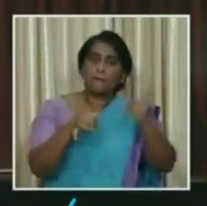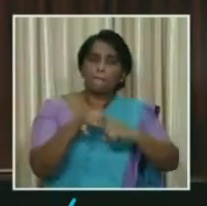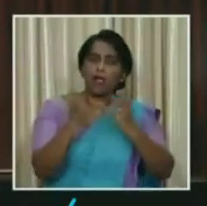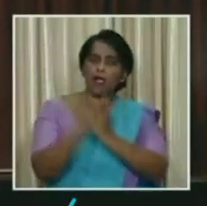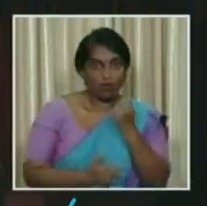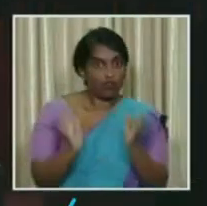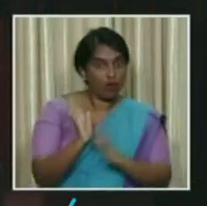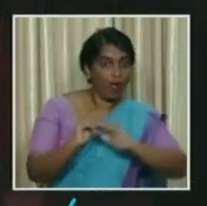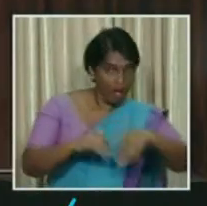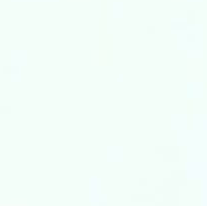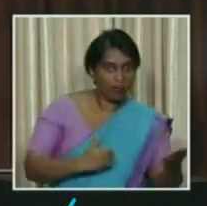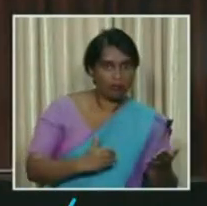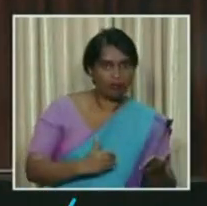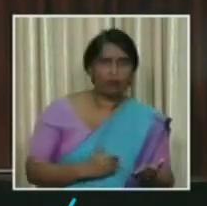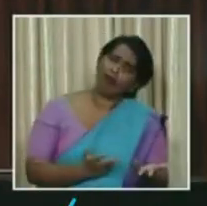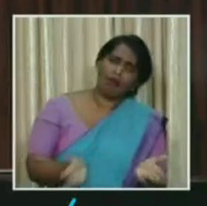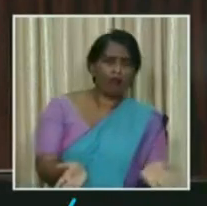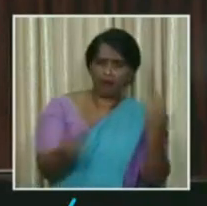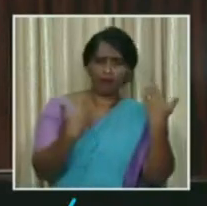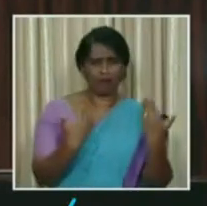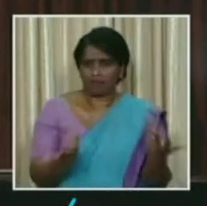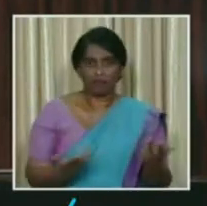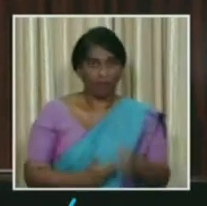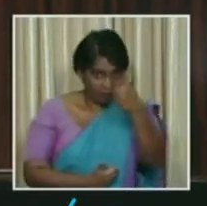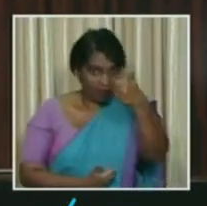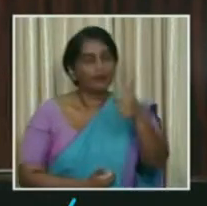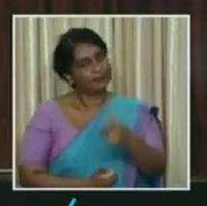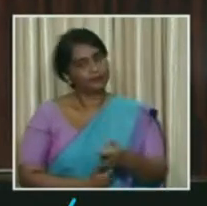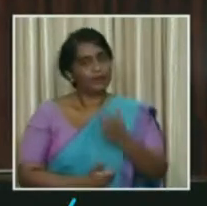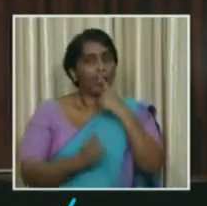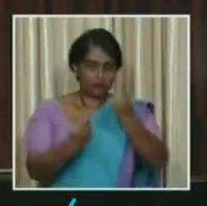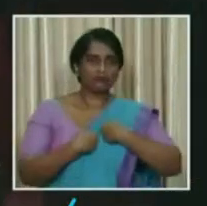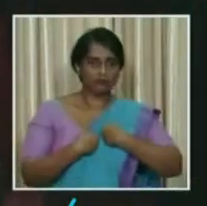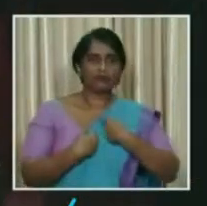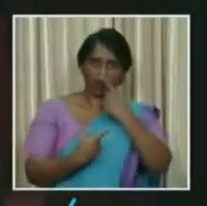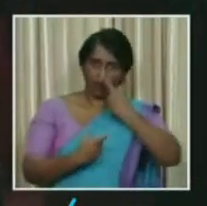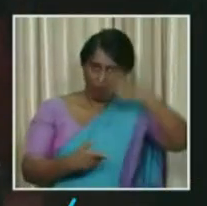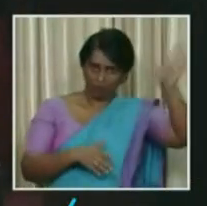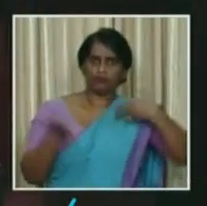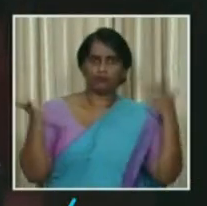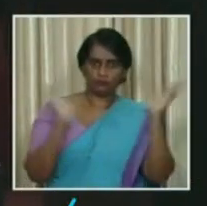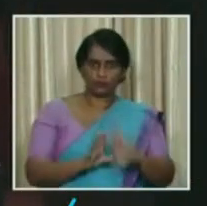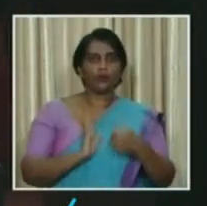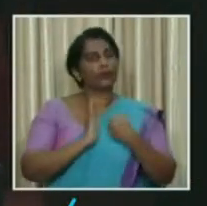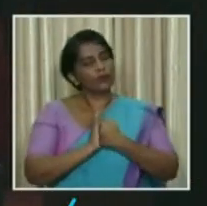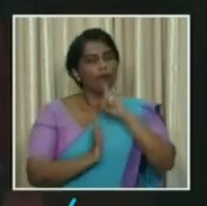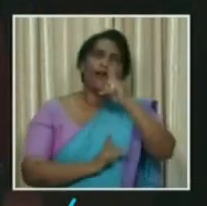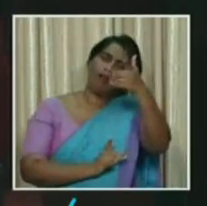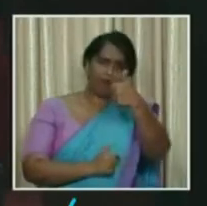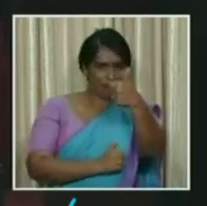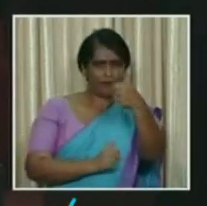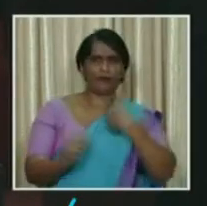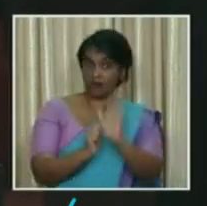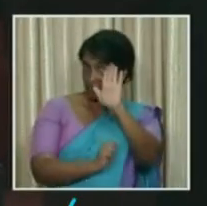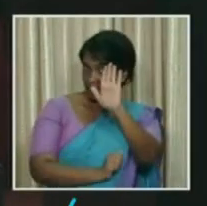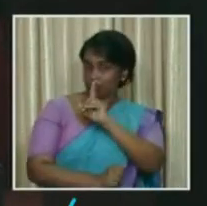අයිතිය ඔබතුමාට තියෙනවා. ඕන ඉලක්ක දන්නේ. එහෙමද? ඔව්. හරි. නැත්තම් කියන්න මං කැඳවලා. හරි, බොහොම ස්තුතියි. මං කැඳවලා. හොඳයි. ගරු කතානායකතුමනි මම ඒක කරන්නම්.